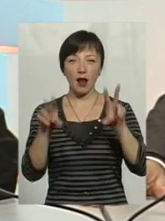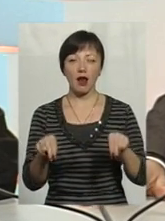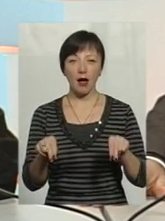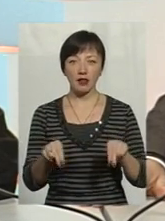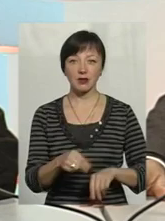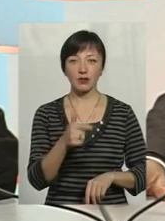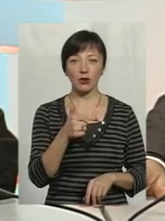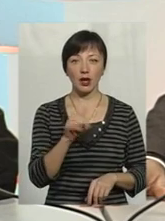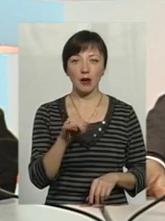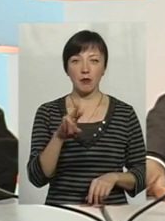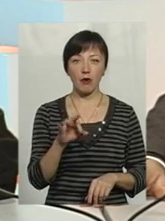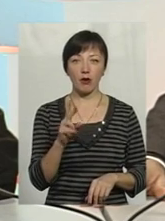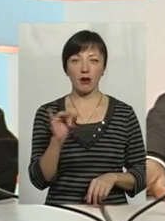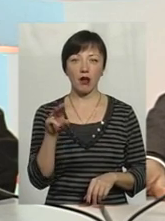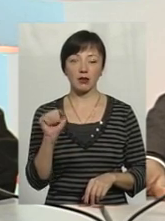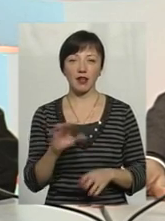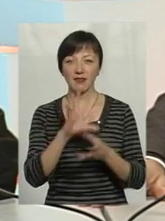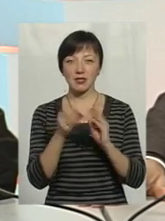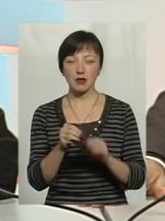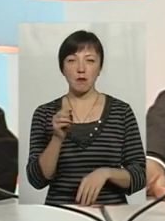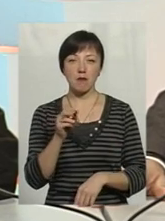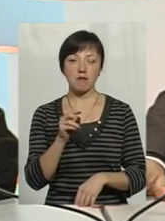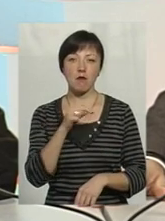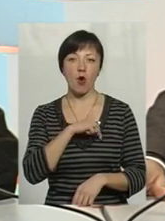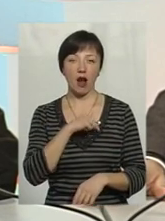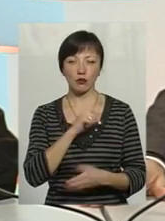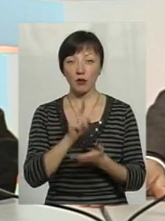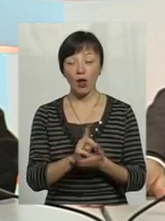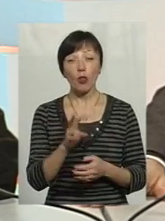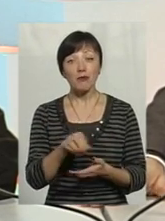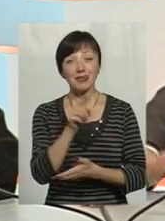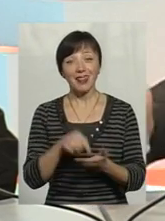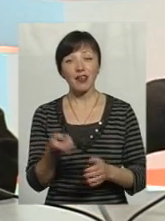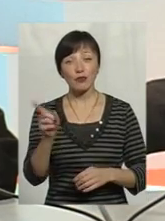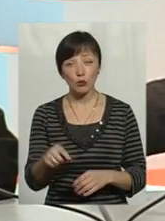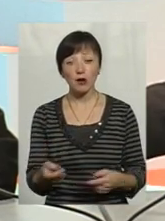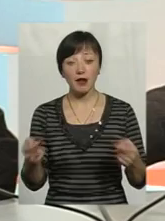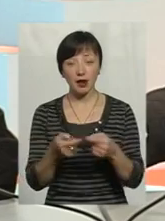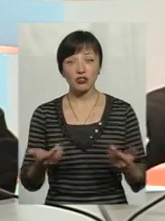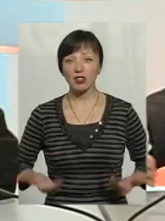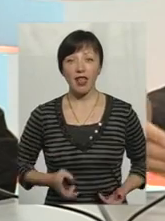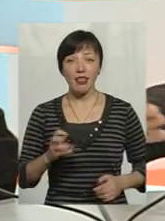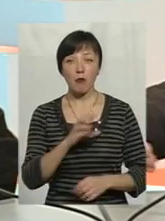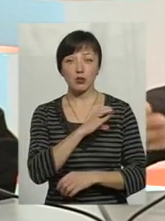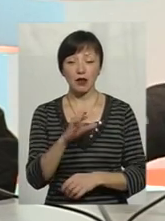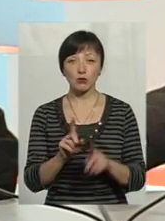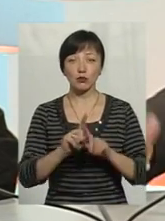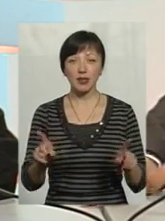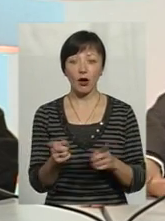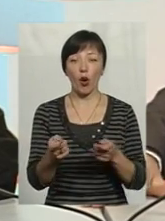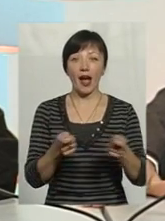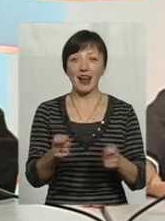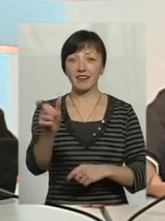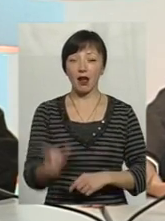всі моральні зобов'язання. Але питання в тому, що якраз ось таке життя не по статках, і особливо